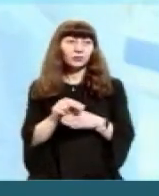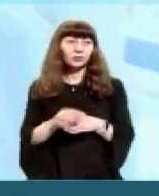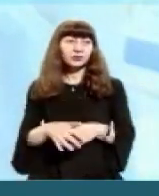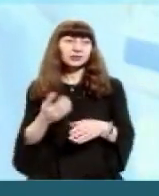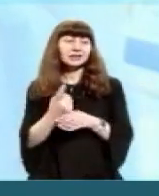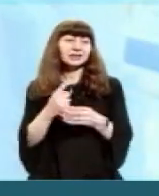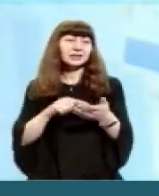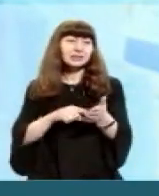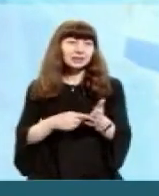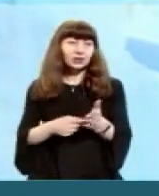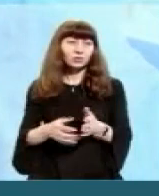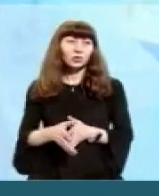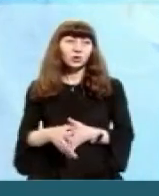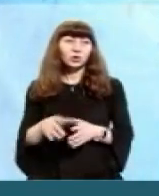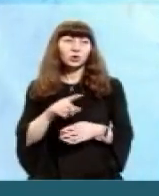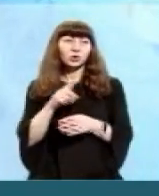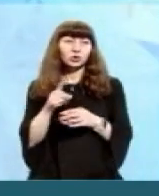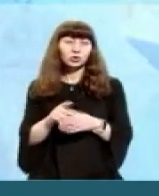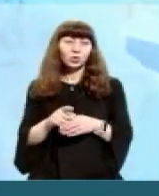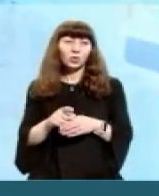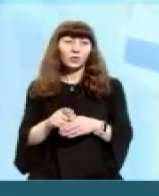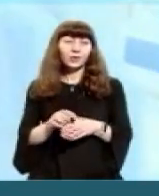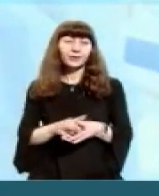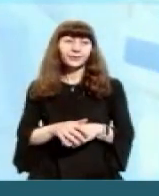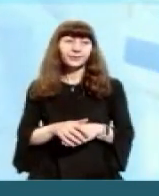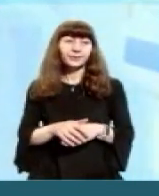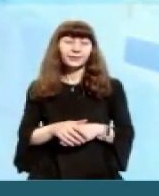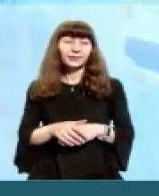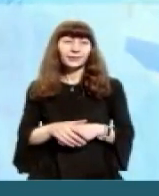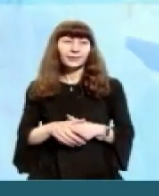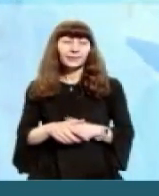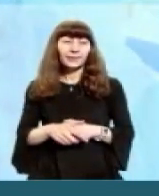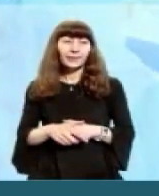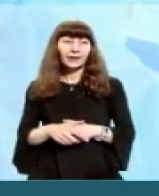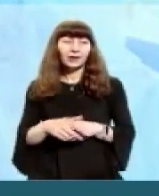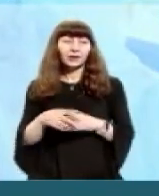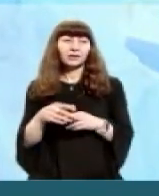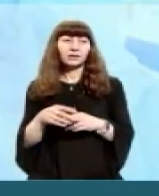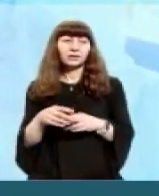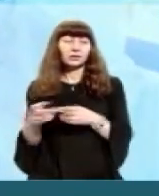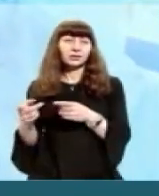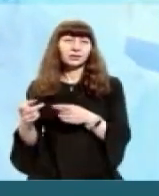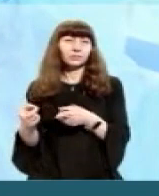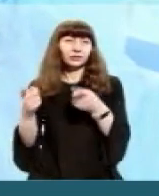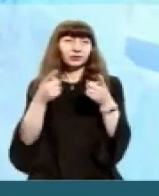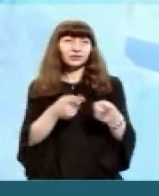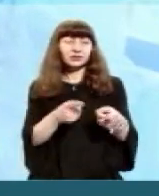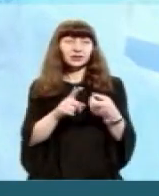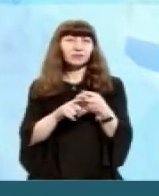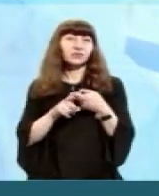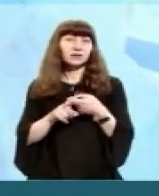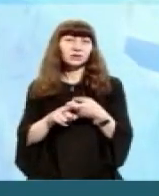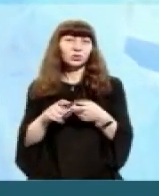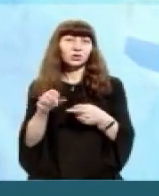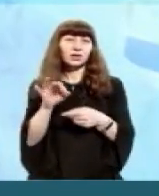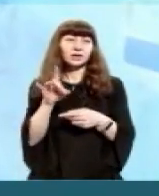С этой целью, значит, чтобы освоить полноценно разработку данной ПСД, заложенных денег, значит, будет переведено отделение, детское